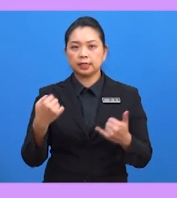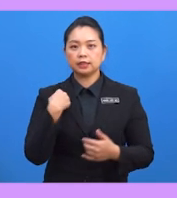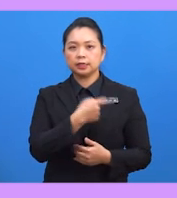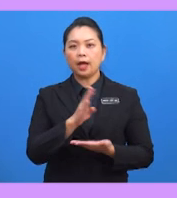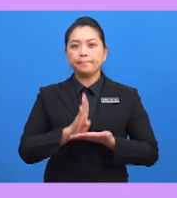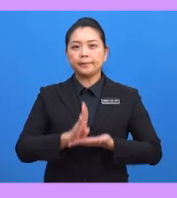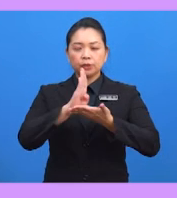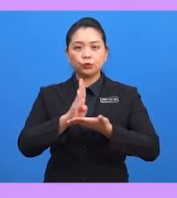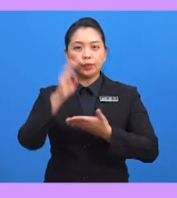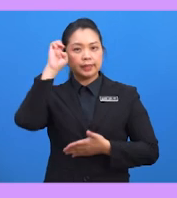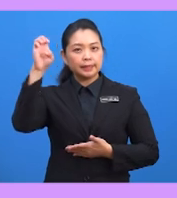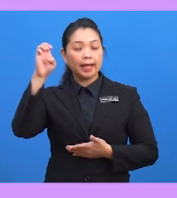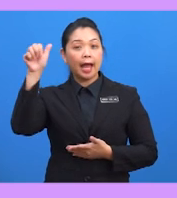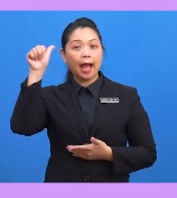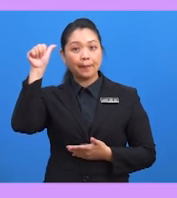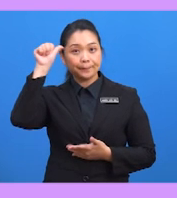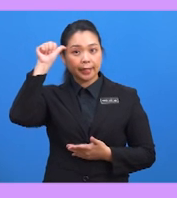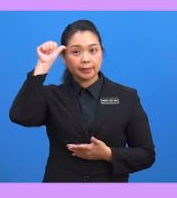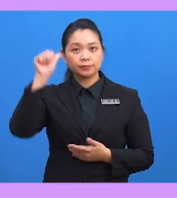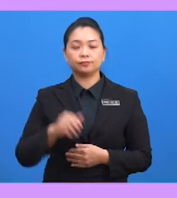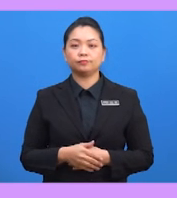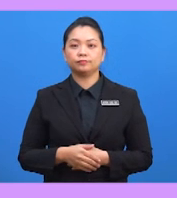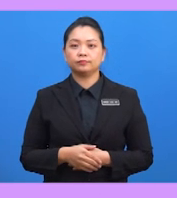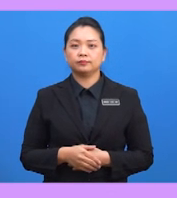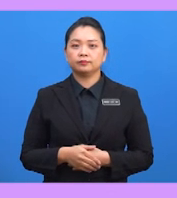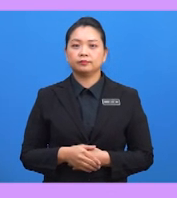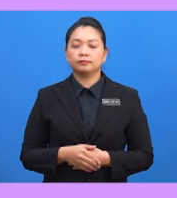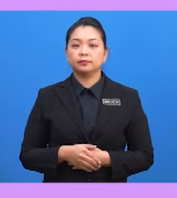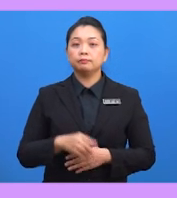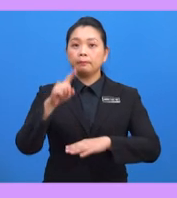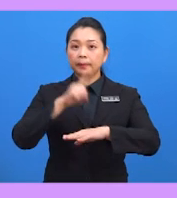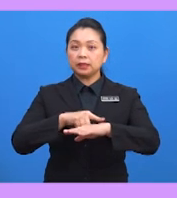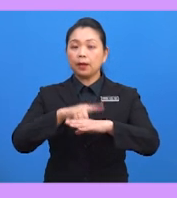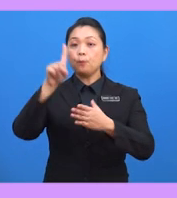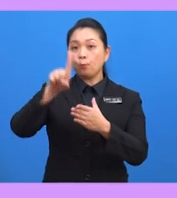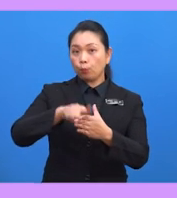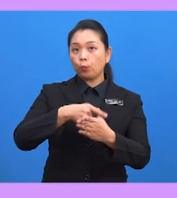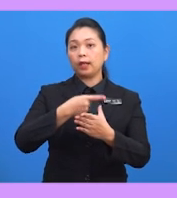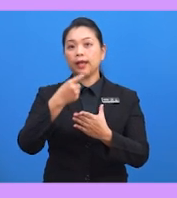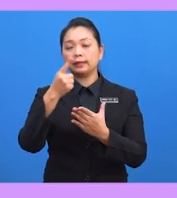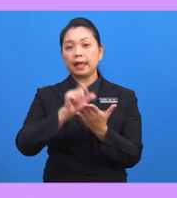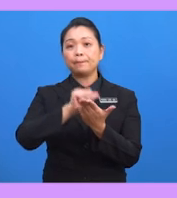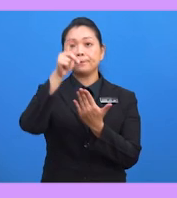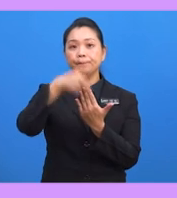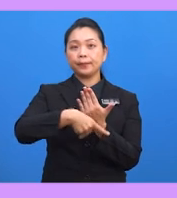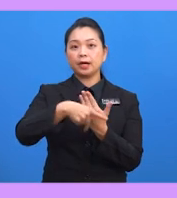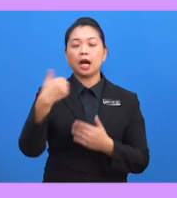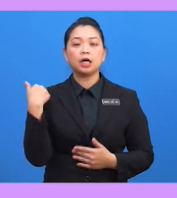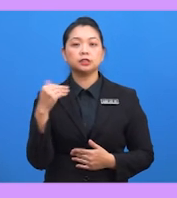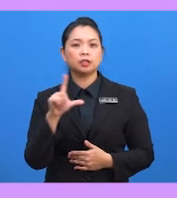Sekarang kita bantu pula Encik Ahmad. Pendapatan boleh guna Encik Ahmad pada bulan April 2020 adalah